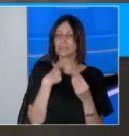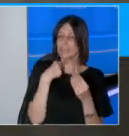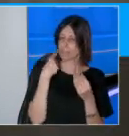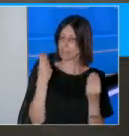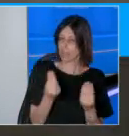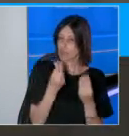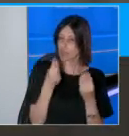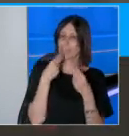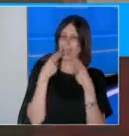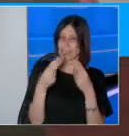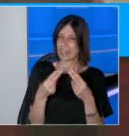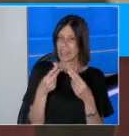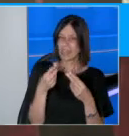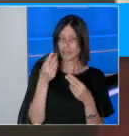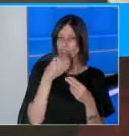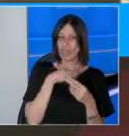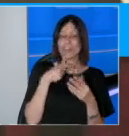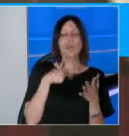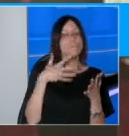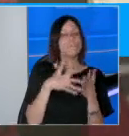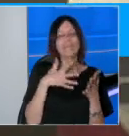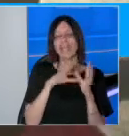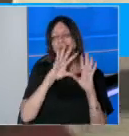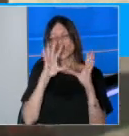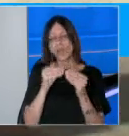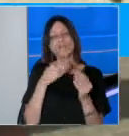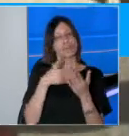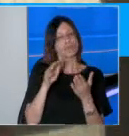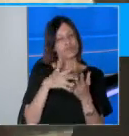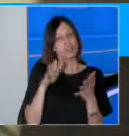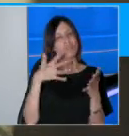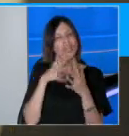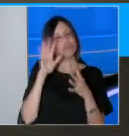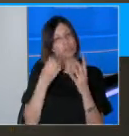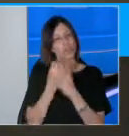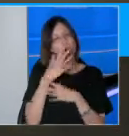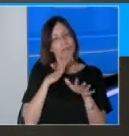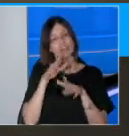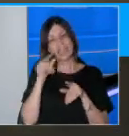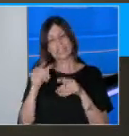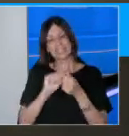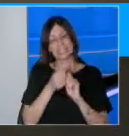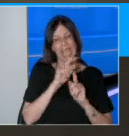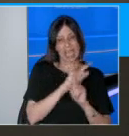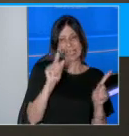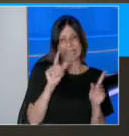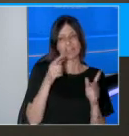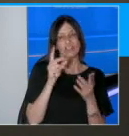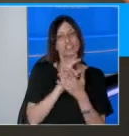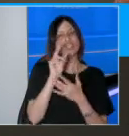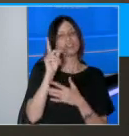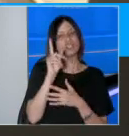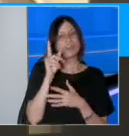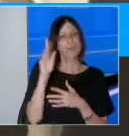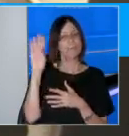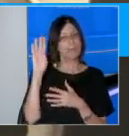משהו, אני אענה לך, כי בכל זאת אתה שואל אותי. אנחנו מבקרים את כולם, ואנחנו נמשיך לבקר גם כשתקום ממשלה כזו או אחרת, אנחנו נבקר אותה. 12 שנים